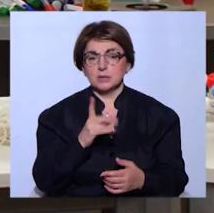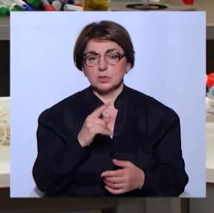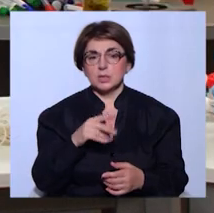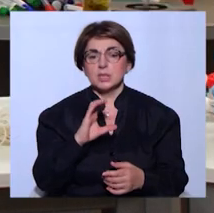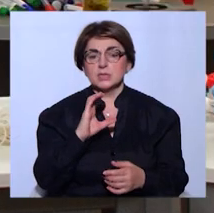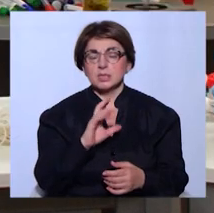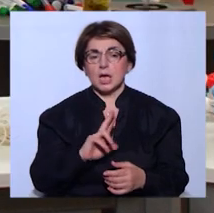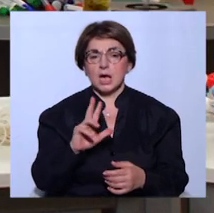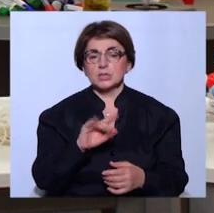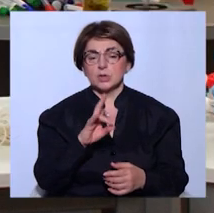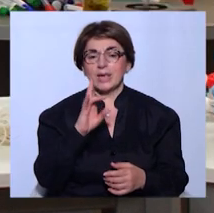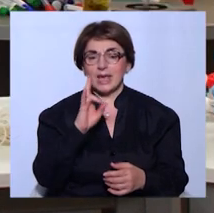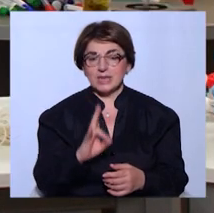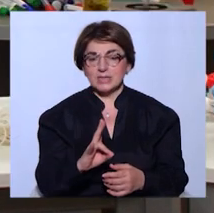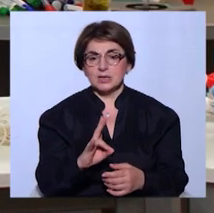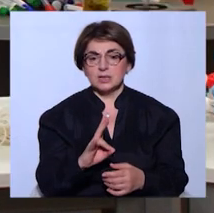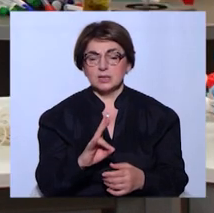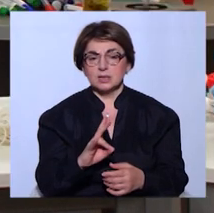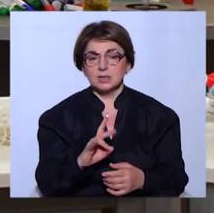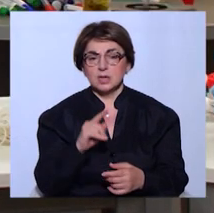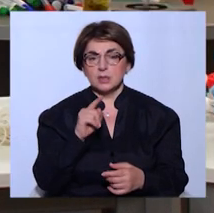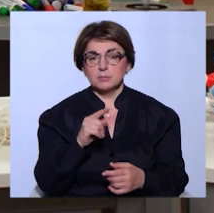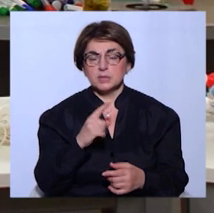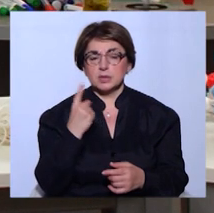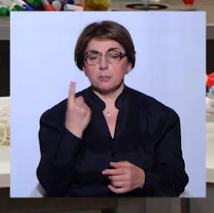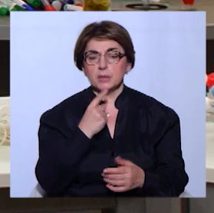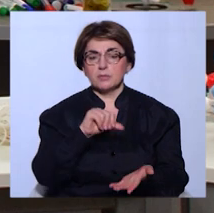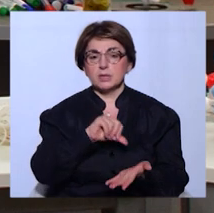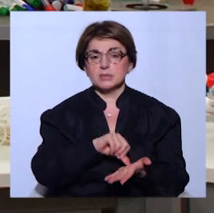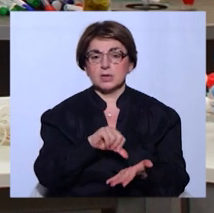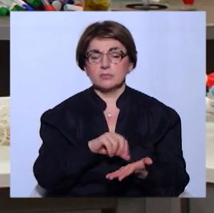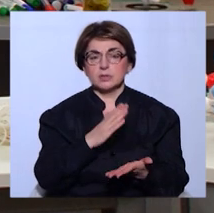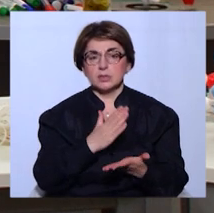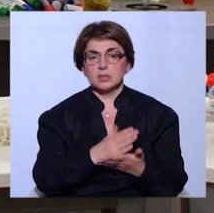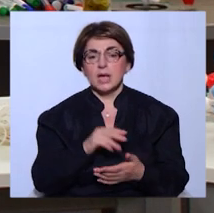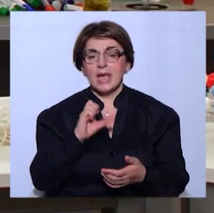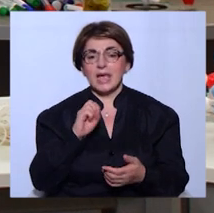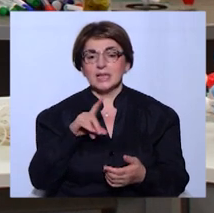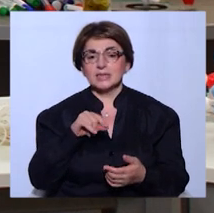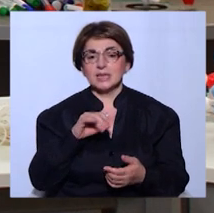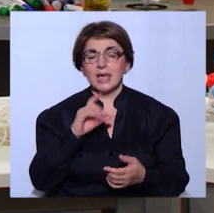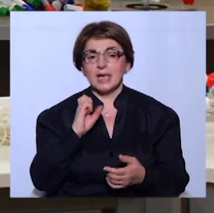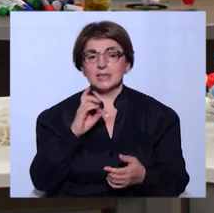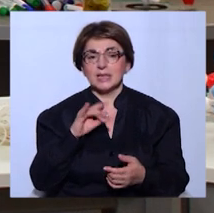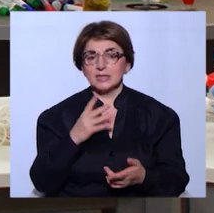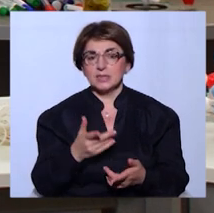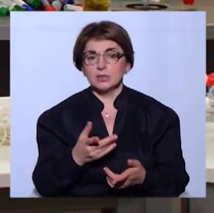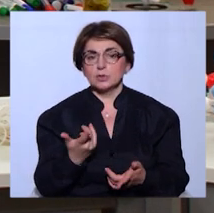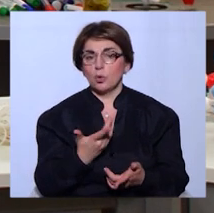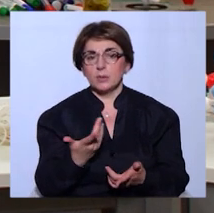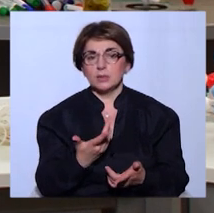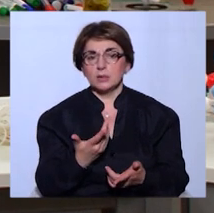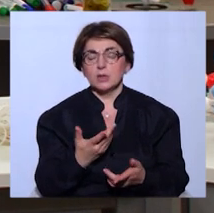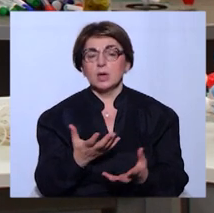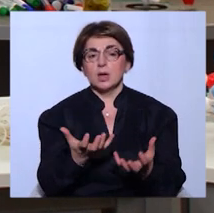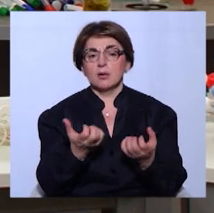ზოგადი ფორმული CnH2n. მისი პირველი წარმომადგენელია ეთილენი, ეთენი,